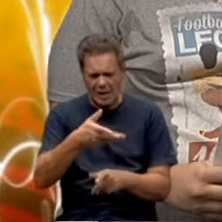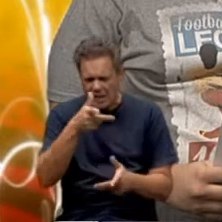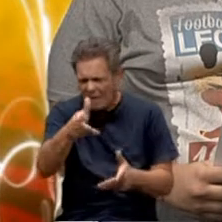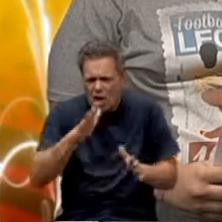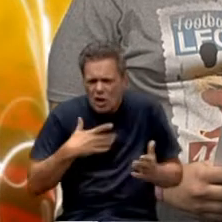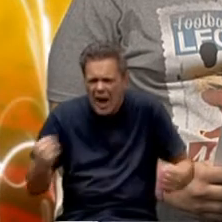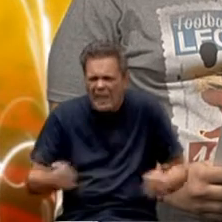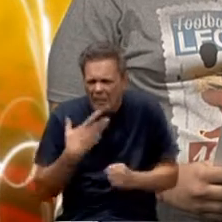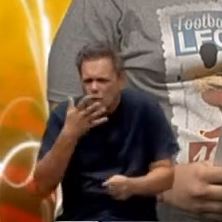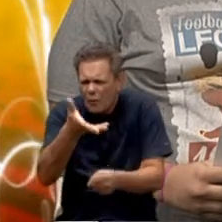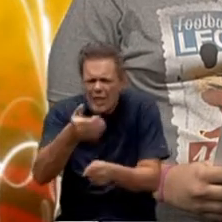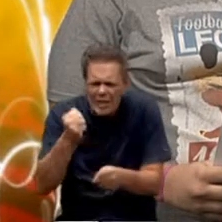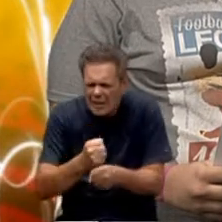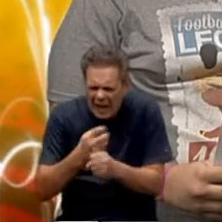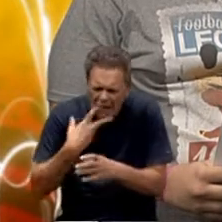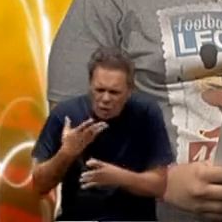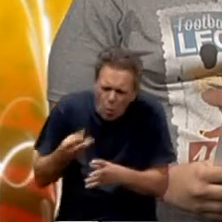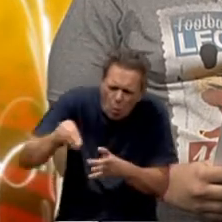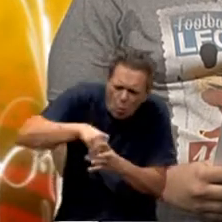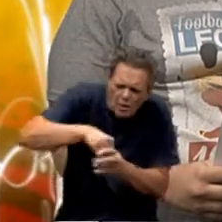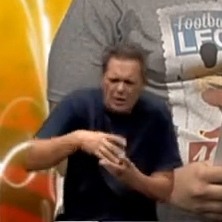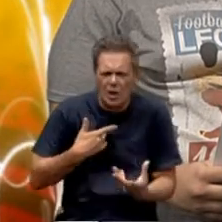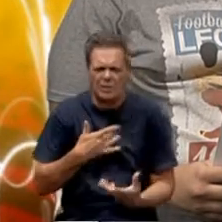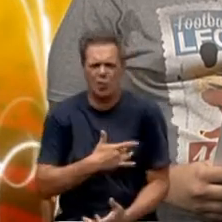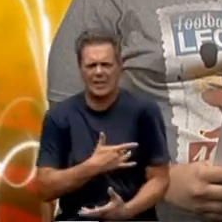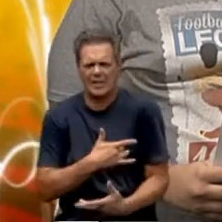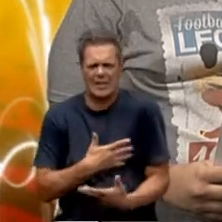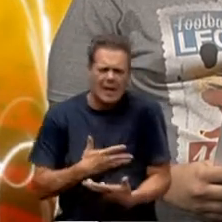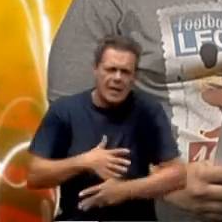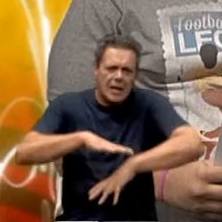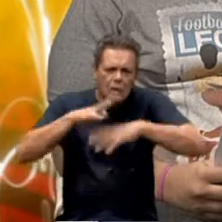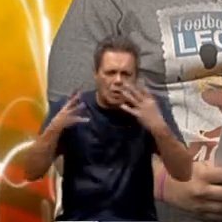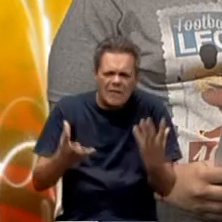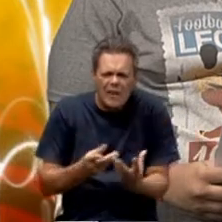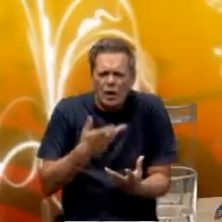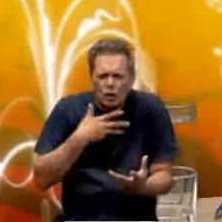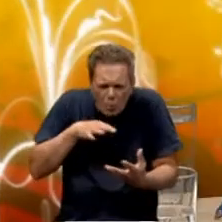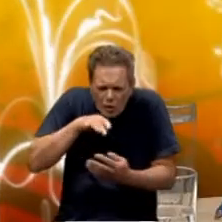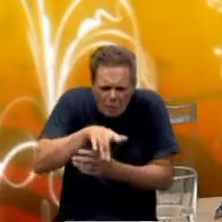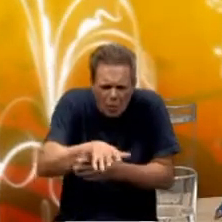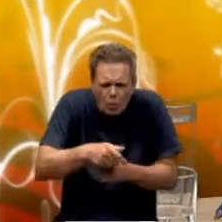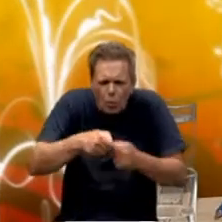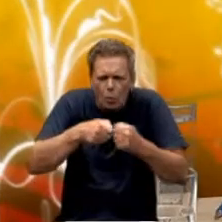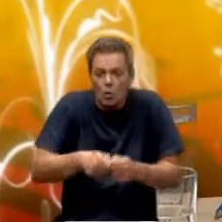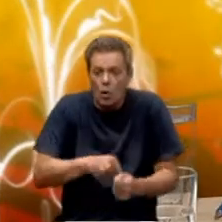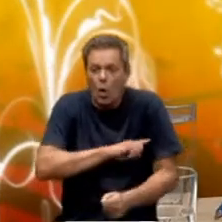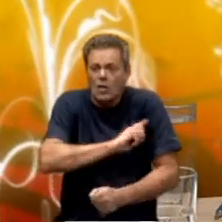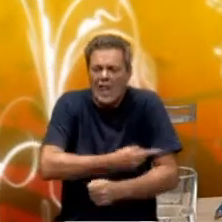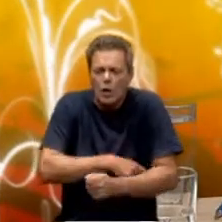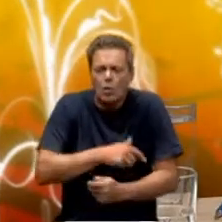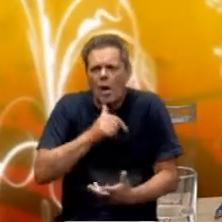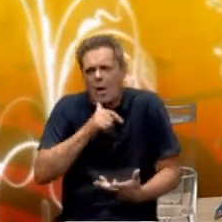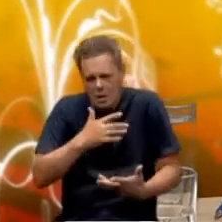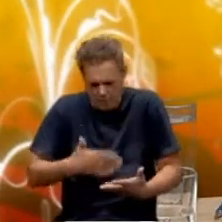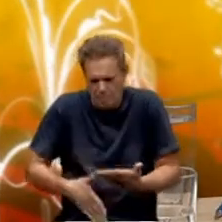aktivnost, taj rad što ga unosite iz svog srca kroz sve što možete pore u udruzi, još više osnažuje, u stvari više